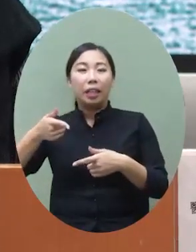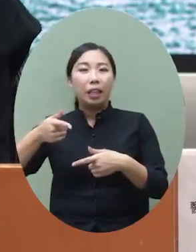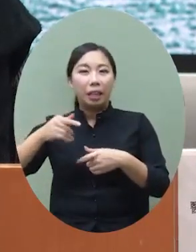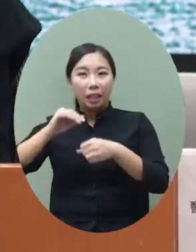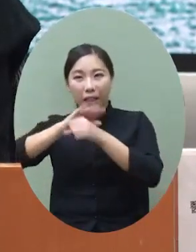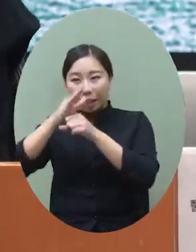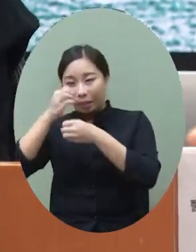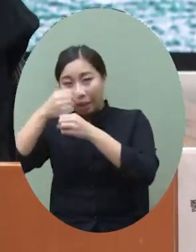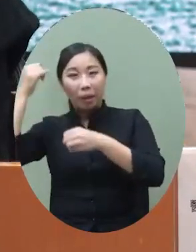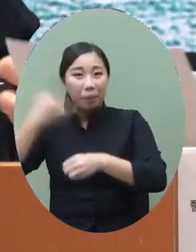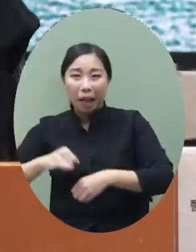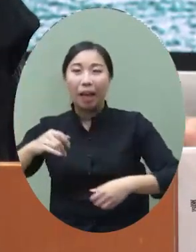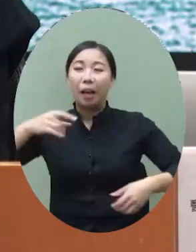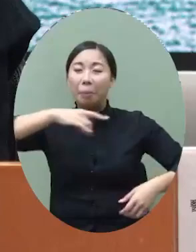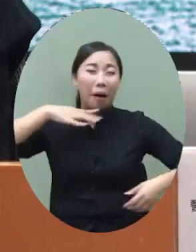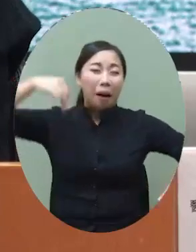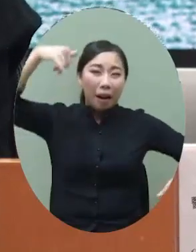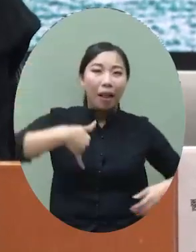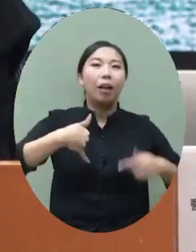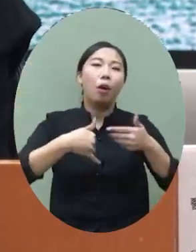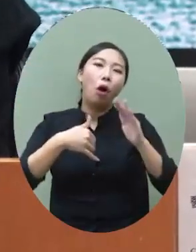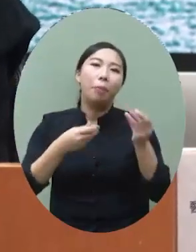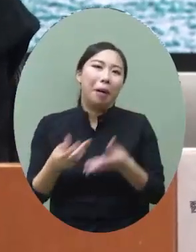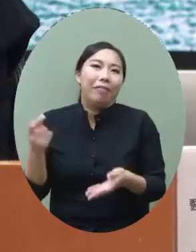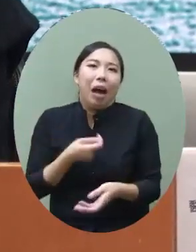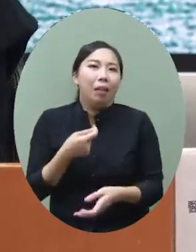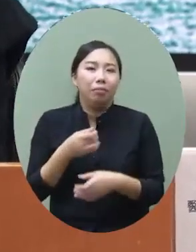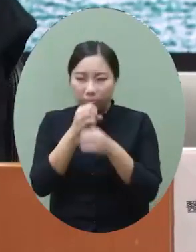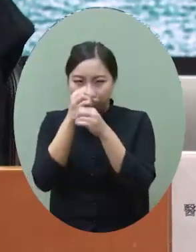下一條, 這邊這位, 黑色衫這位。